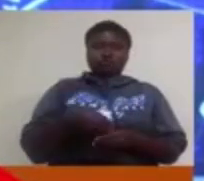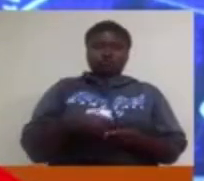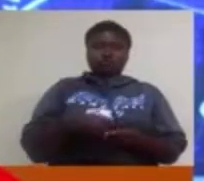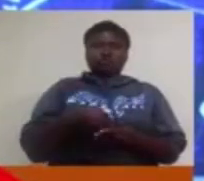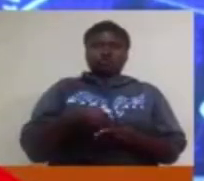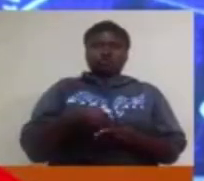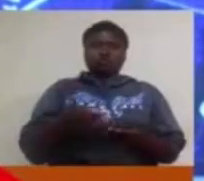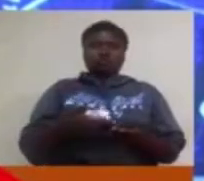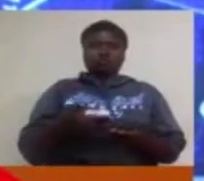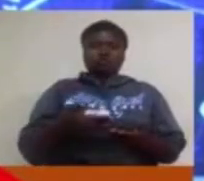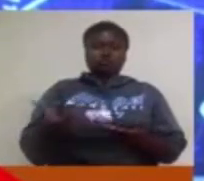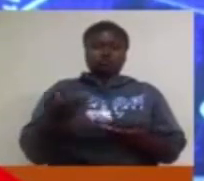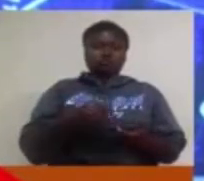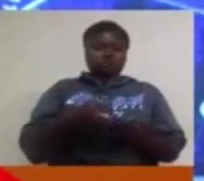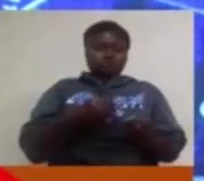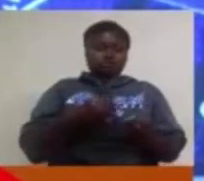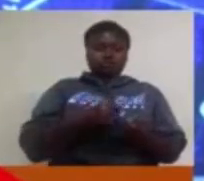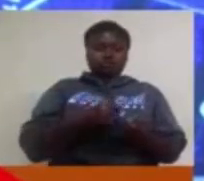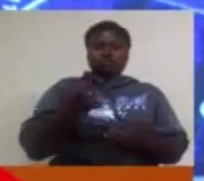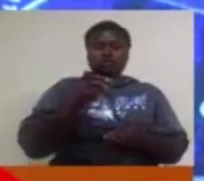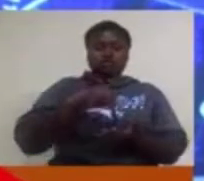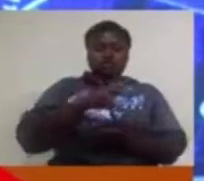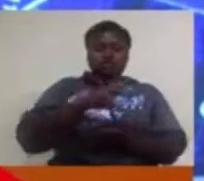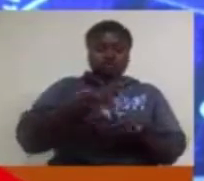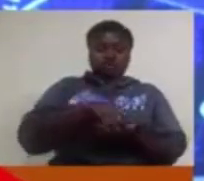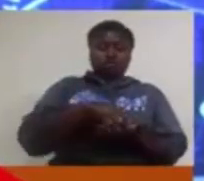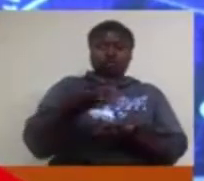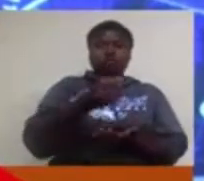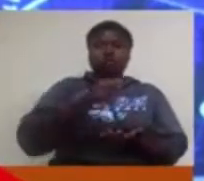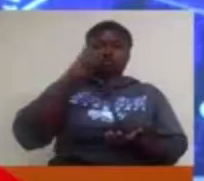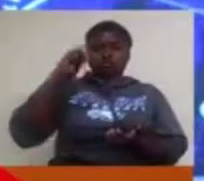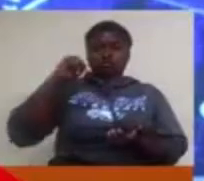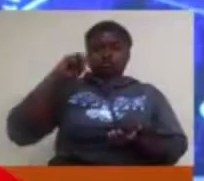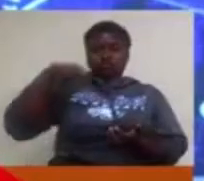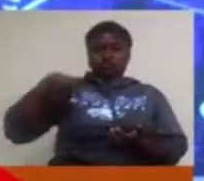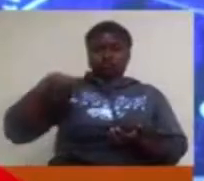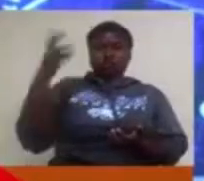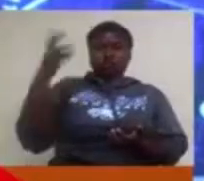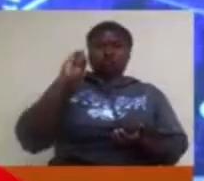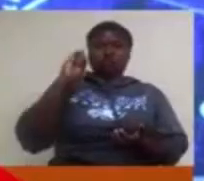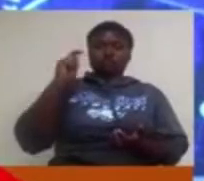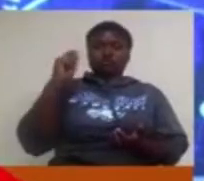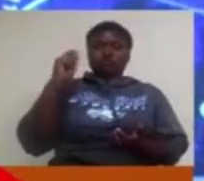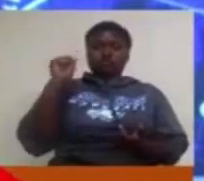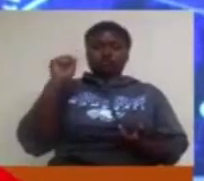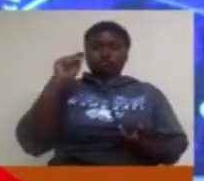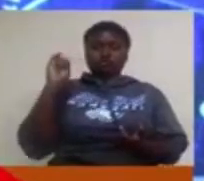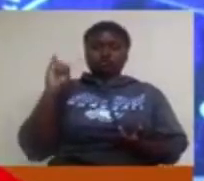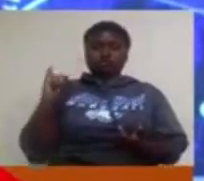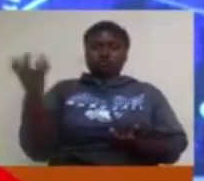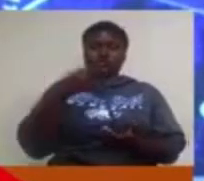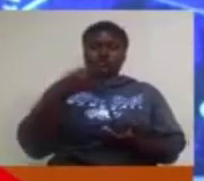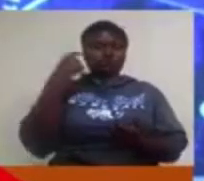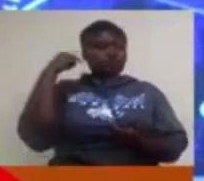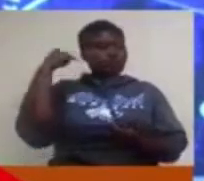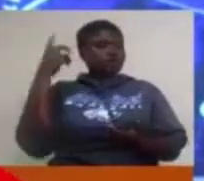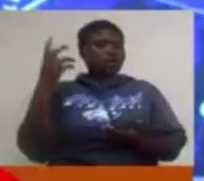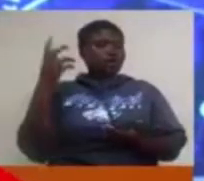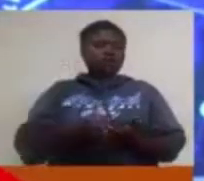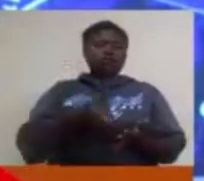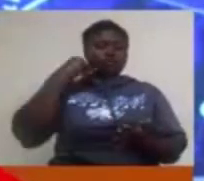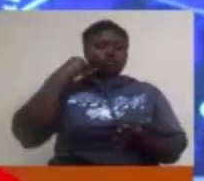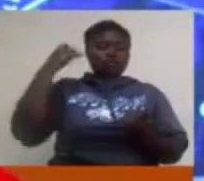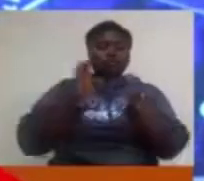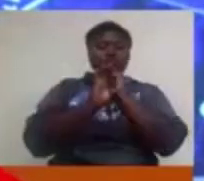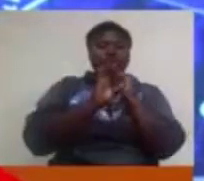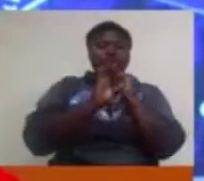ate chira wa mwubuge wa atiati William Kamket yukoliru wa ugedhikiriri yomothe kuli ugo kauntaini ya Naikuru